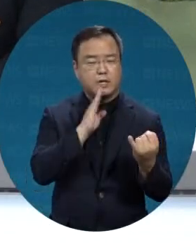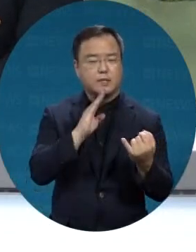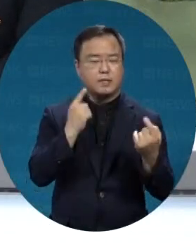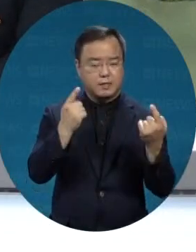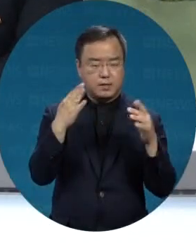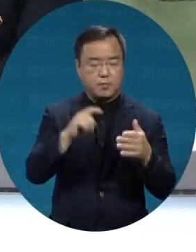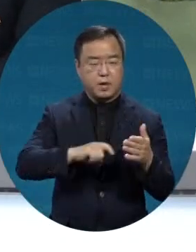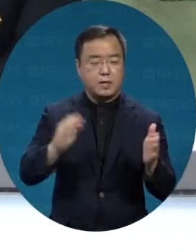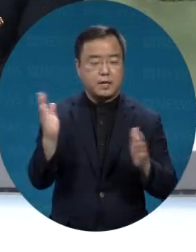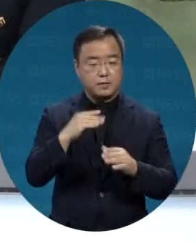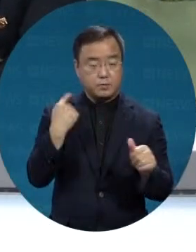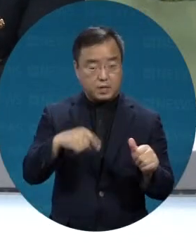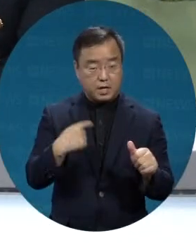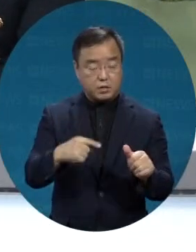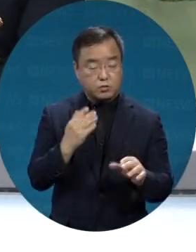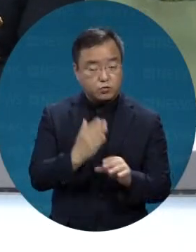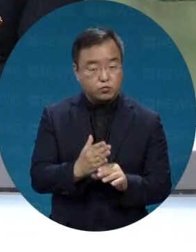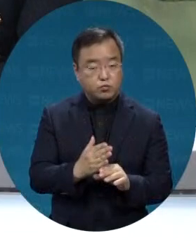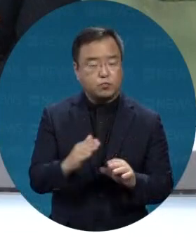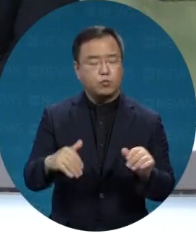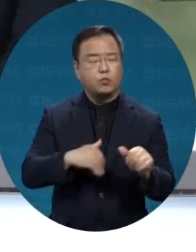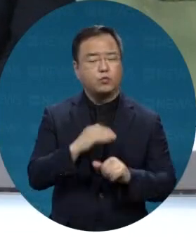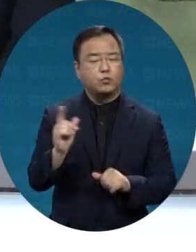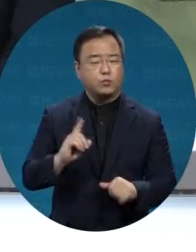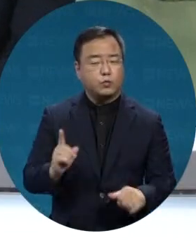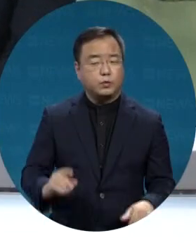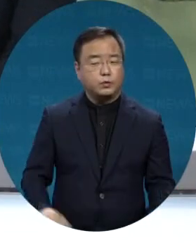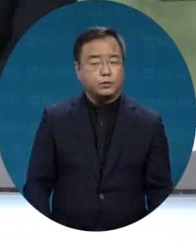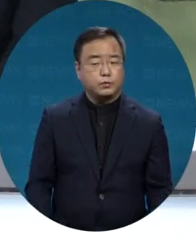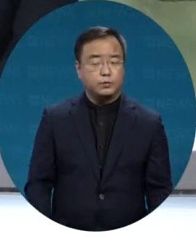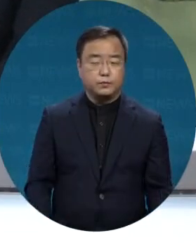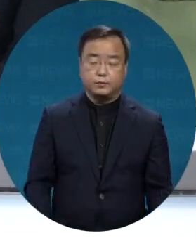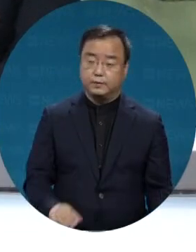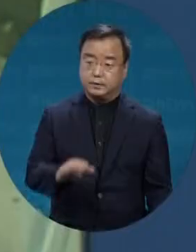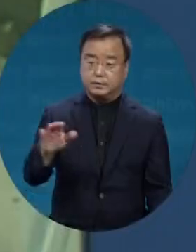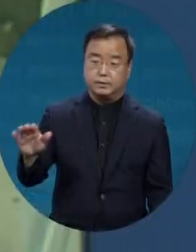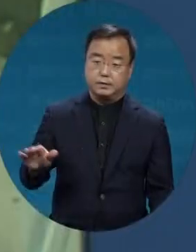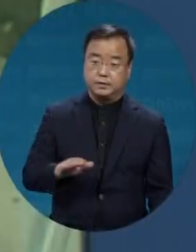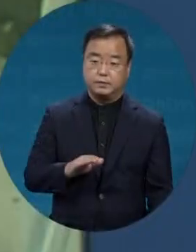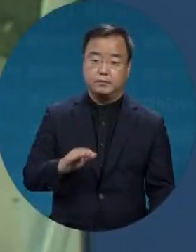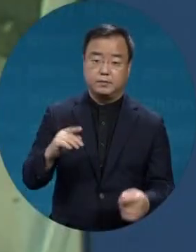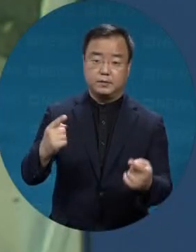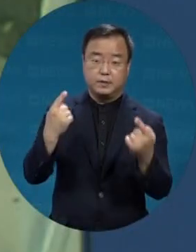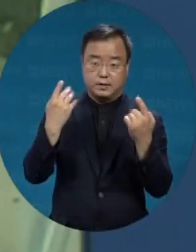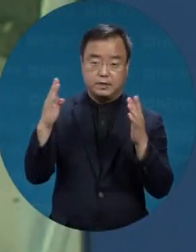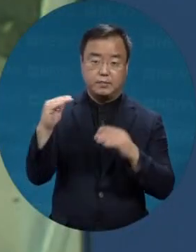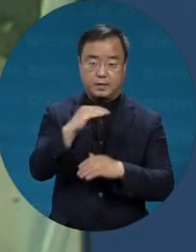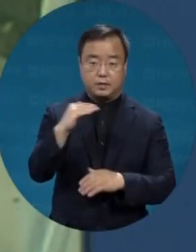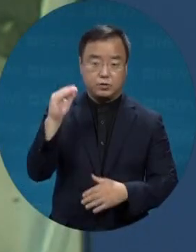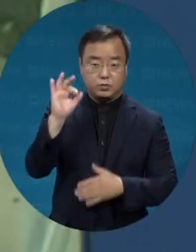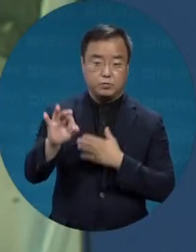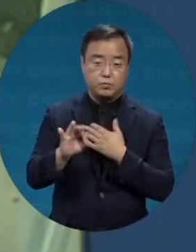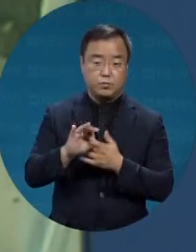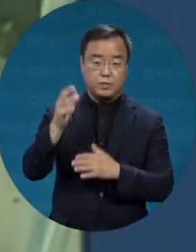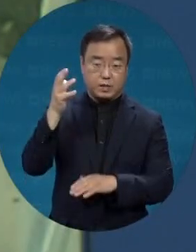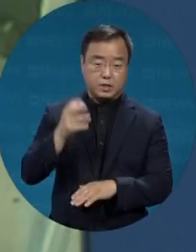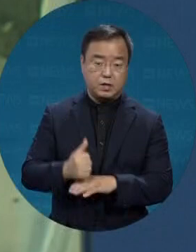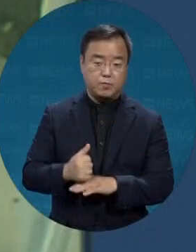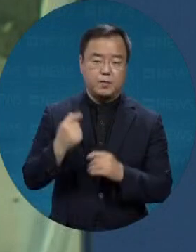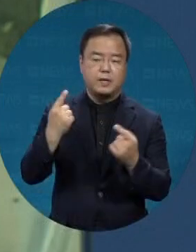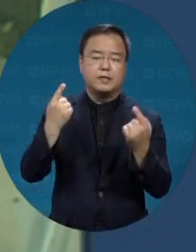가르치고 계시잖아요네 요즘 학교 분위기는 좀 어떻습니까 저희 뭐 대학 기준으로 보면은 결국에는이